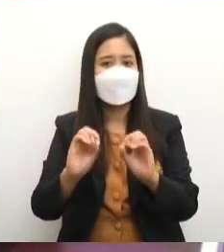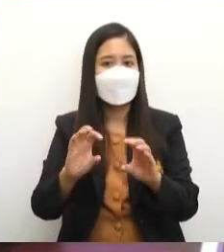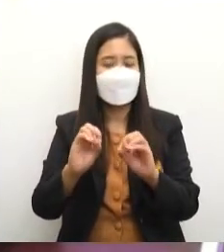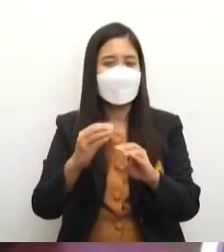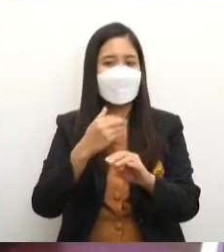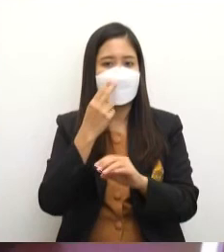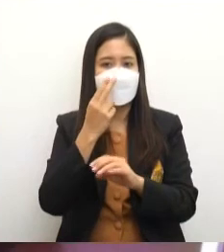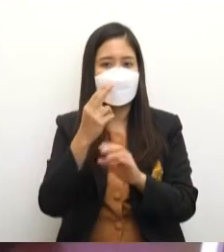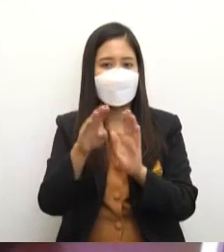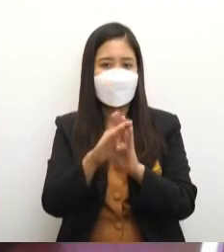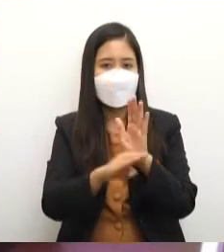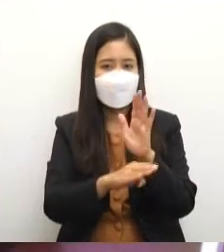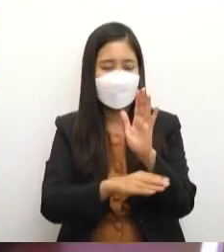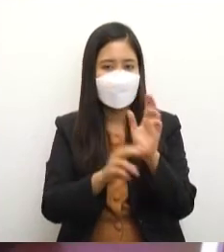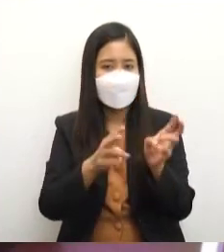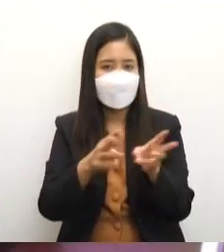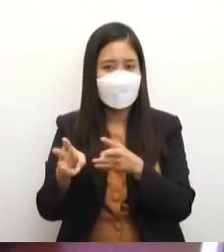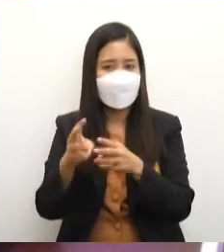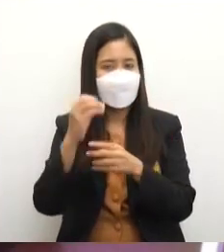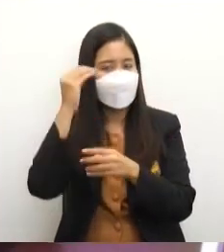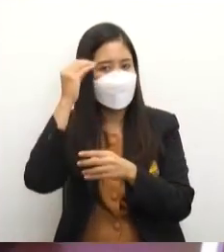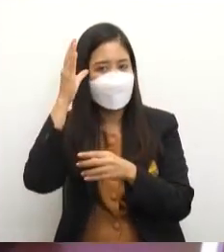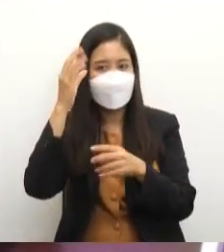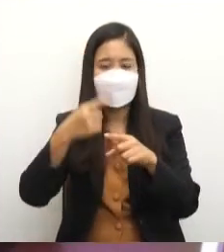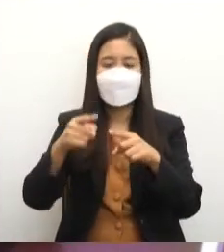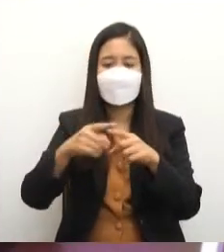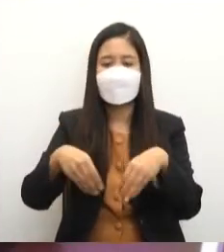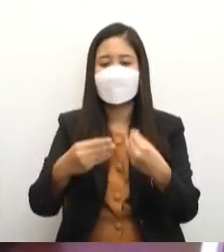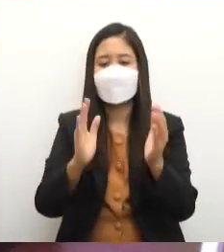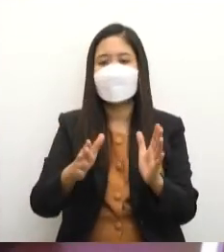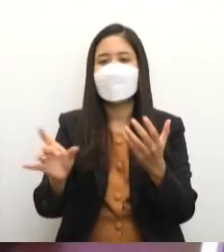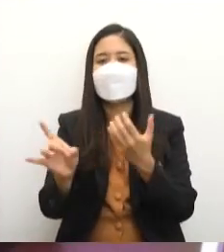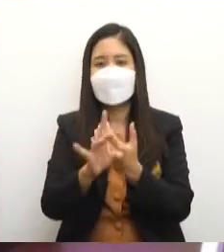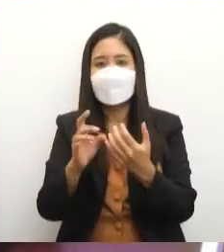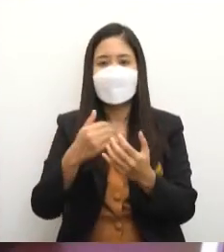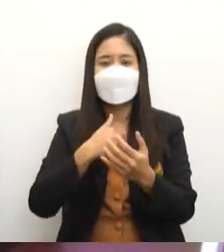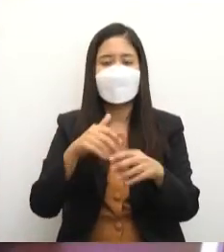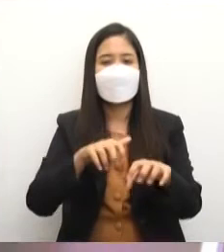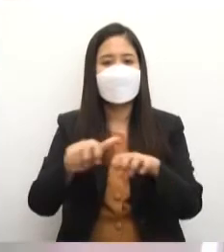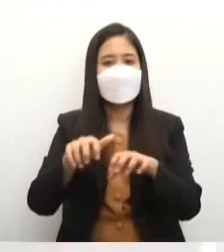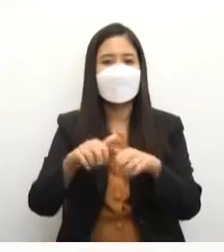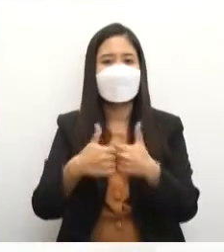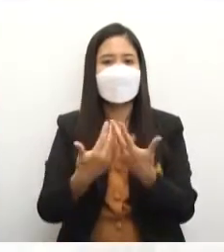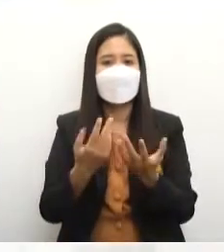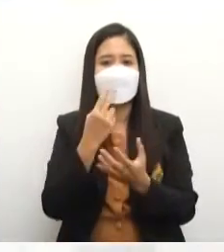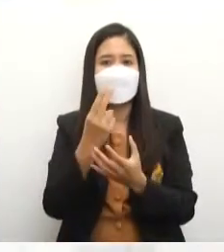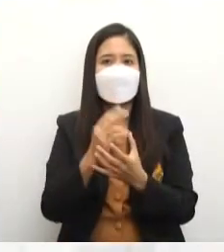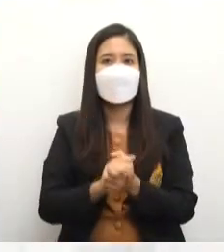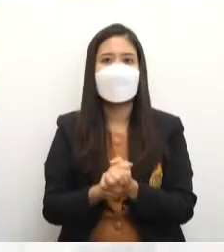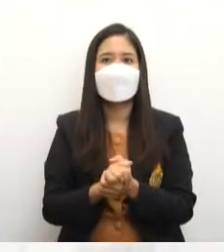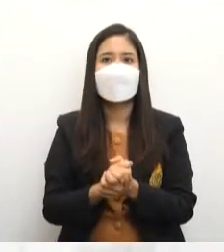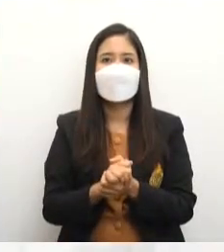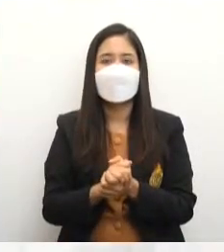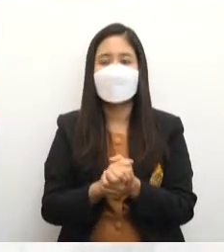ไปดูกระบวนการหรือวิธีการหรือองค์ความรู้ที่ได้ว่าผู้เรียนมีคุณภาพและเกิดมาตรฐานยังไงในเรื่องของภาษาครับกิจกรรมที่โรงเรียนได้ด